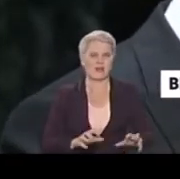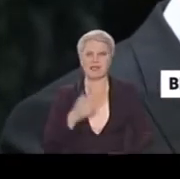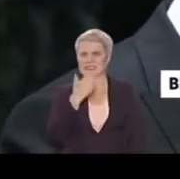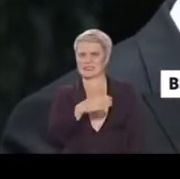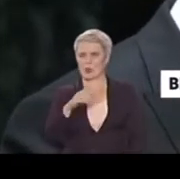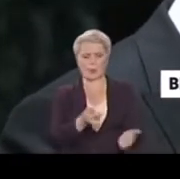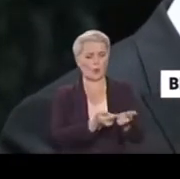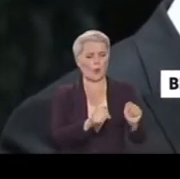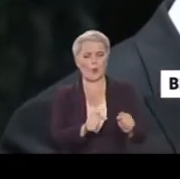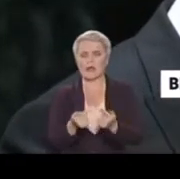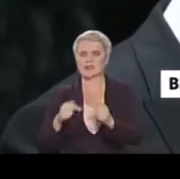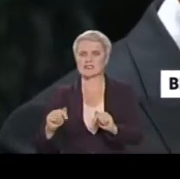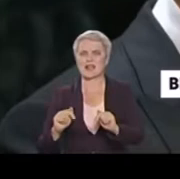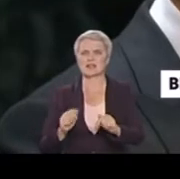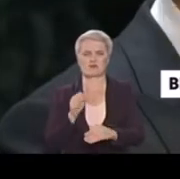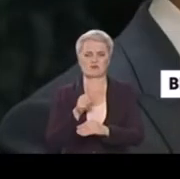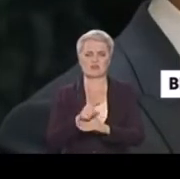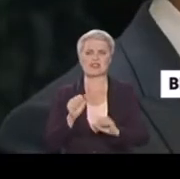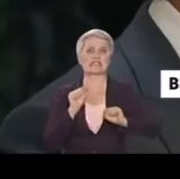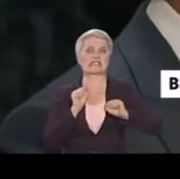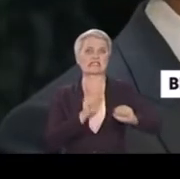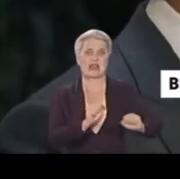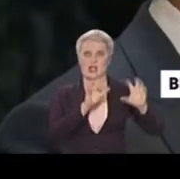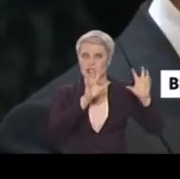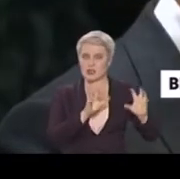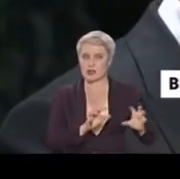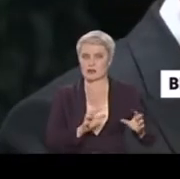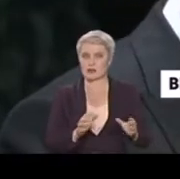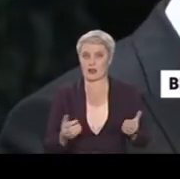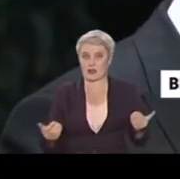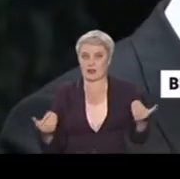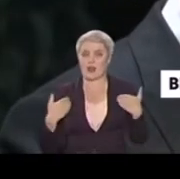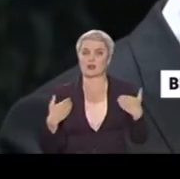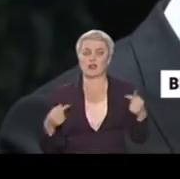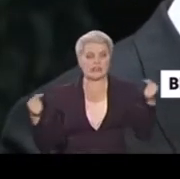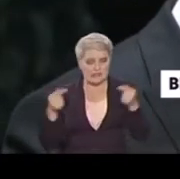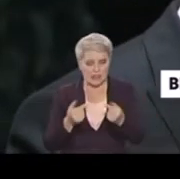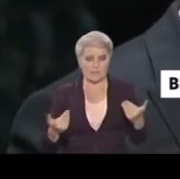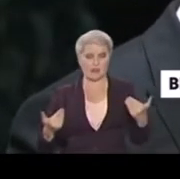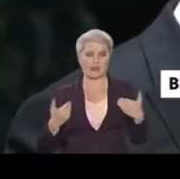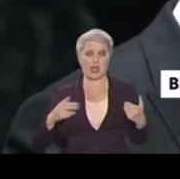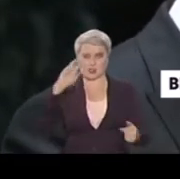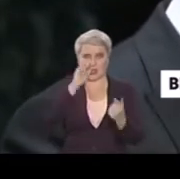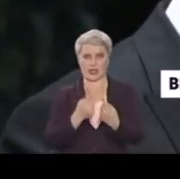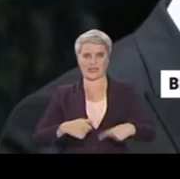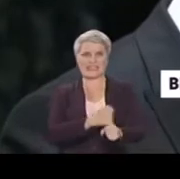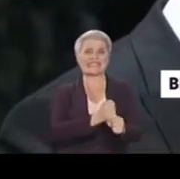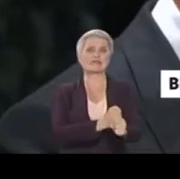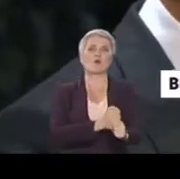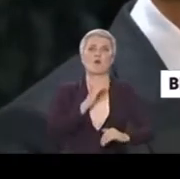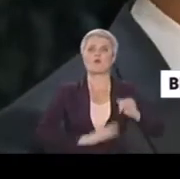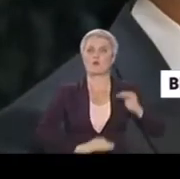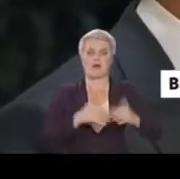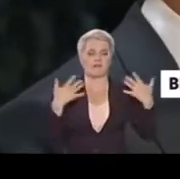організацій, покликаних його захищати, наша, саме наша країна, зі зброєю в руках, втрачаючи своїх